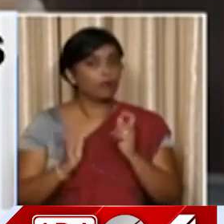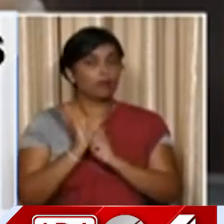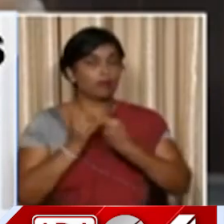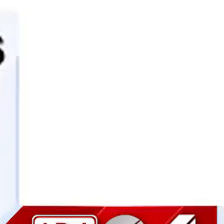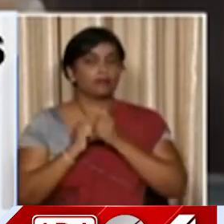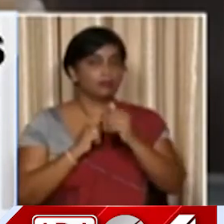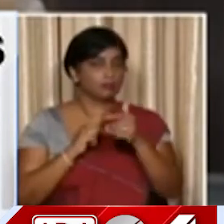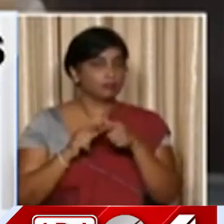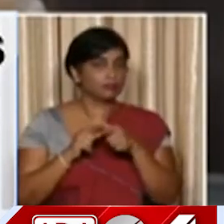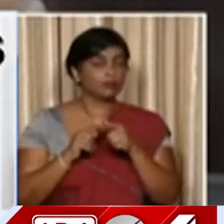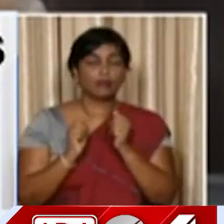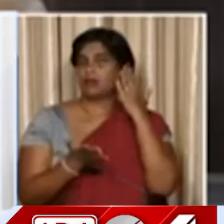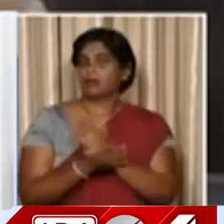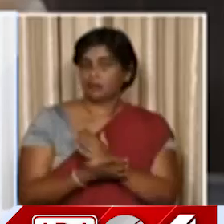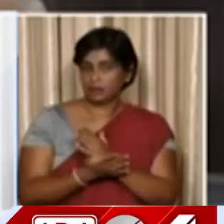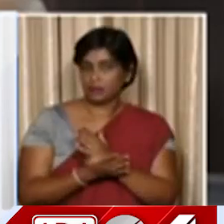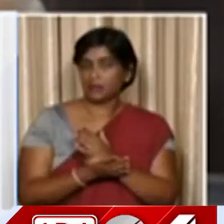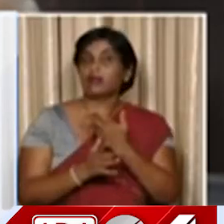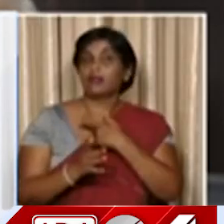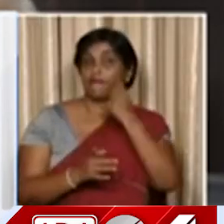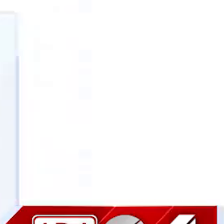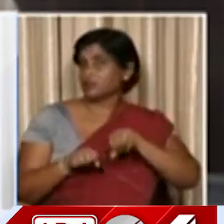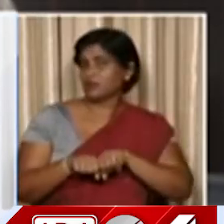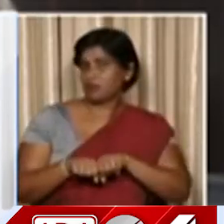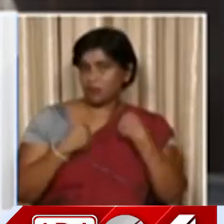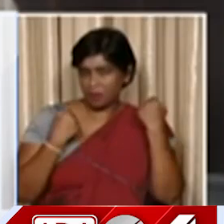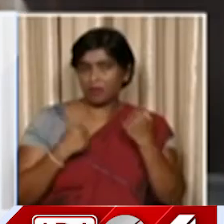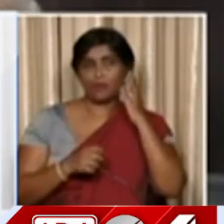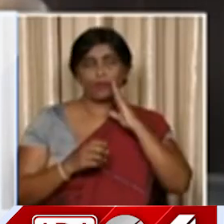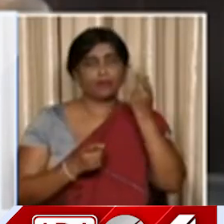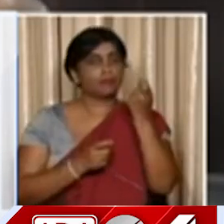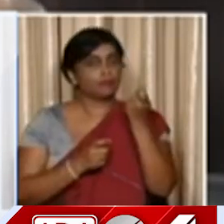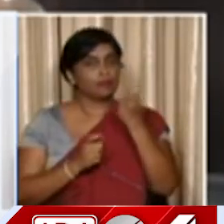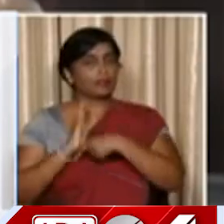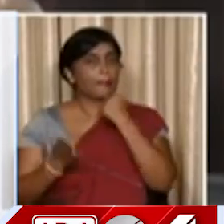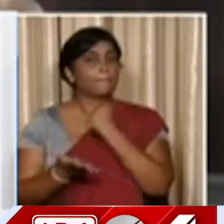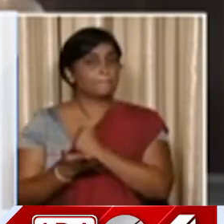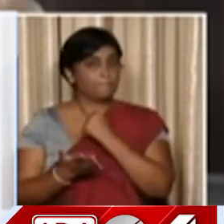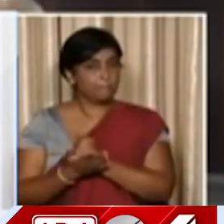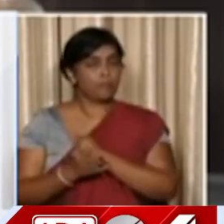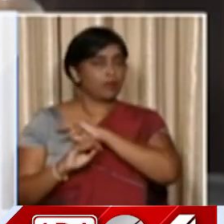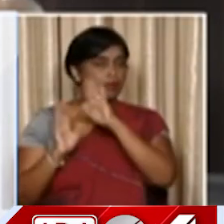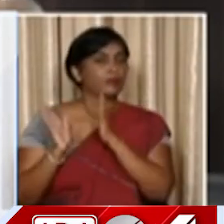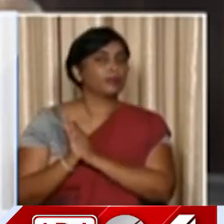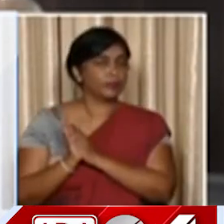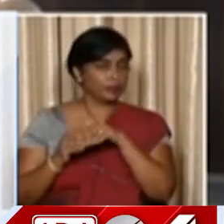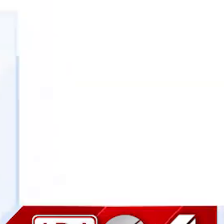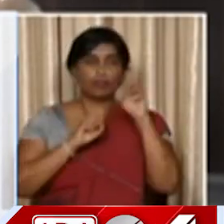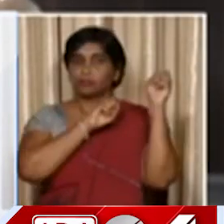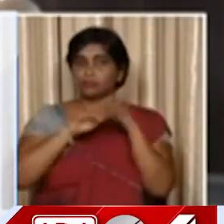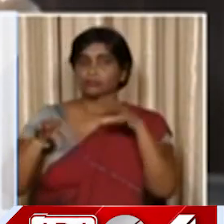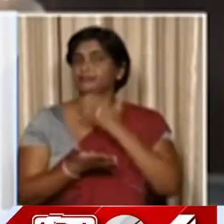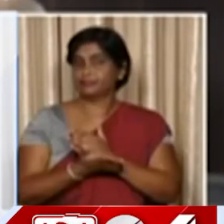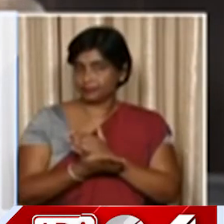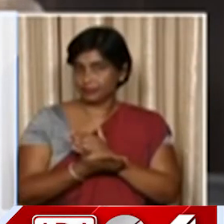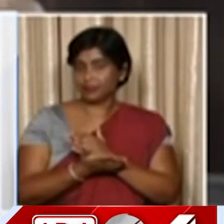ප්‍රතිවගත කිරීමේ මෙහෙයුම එන හිටිනවා. විශ්වාසය පුළුදු වී විදේශ විනිමය දේශීය බැංකු පද්ධතියට ගලා එම